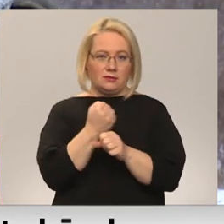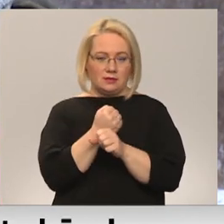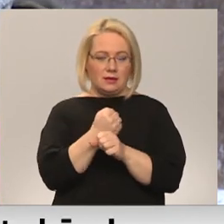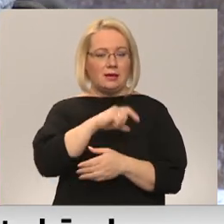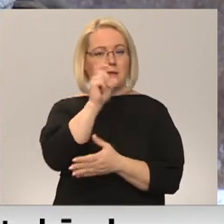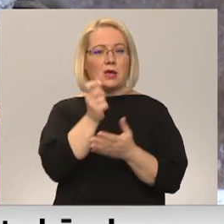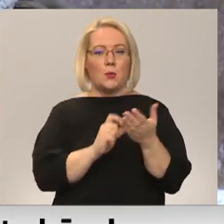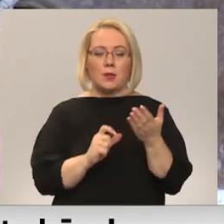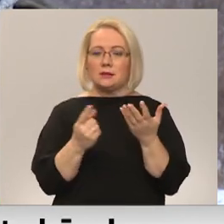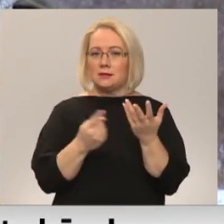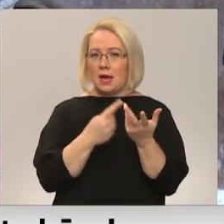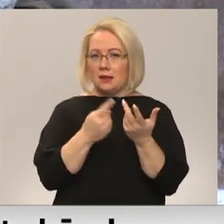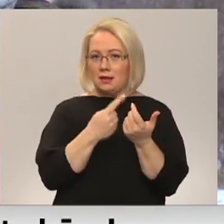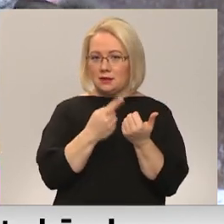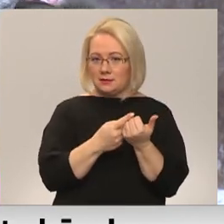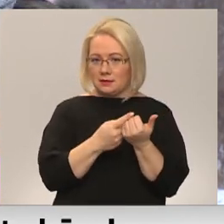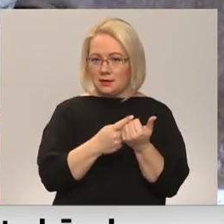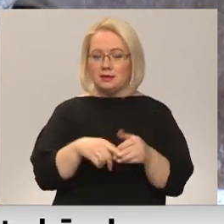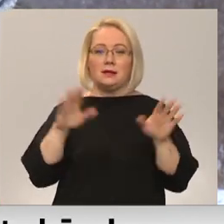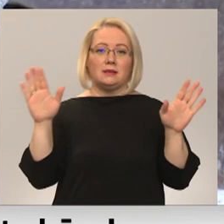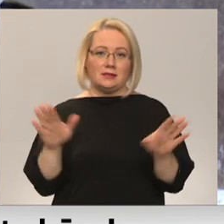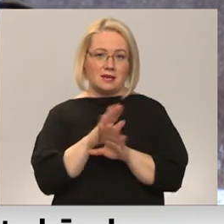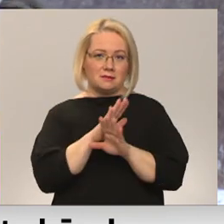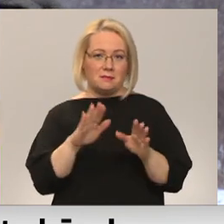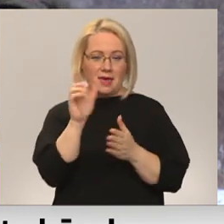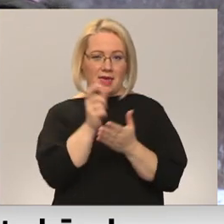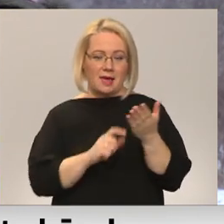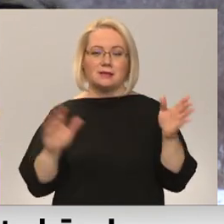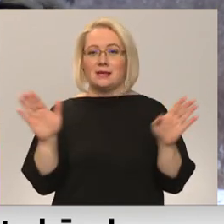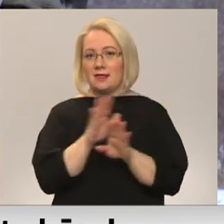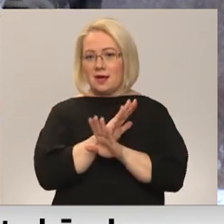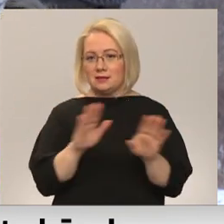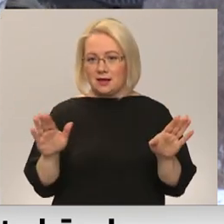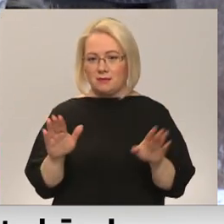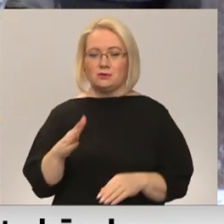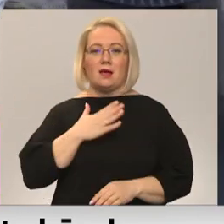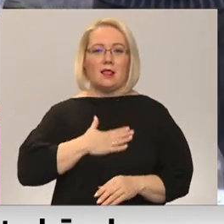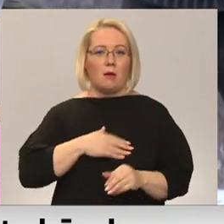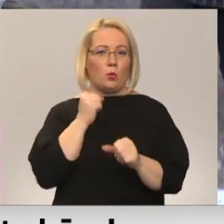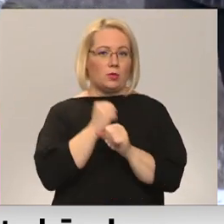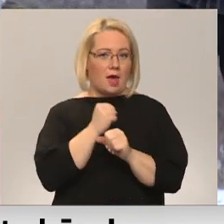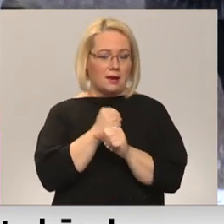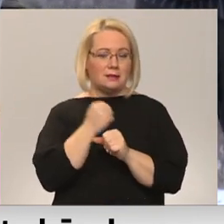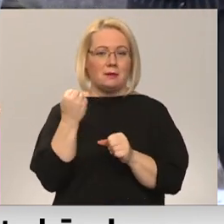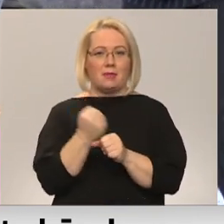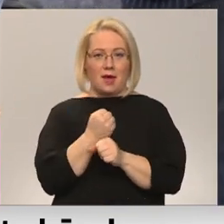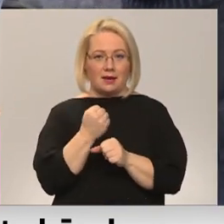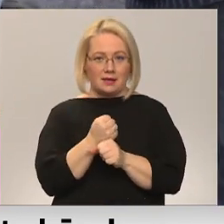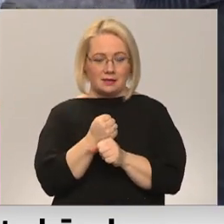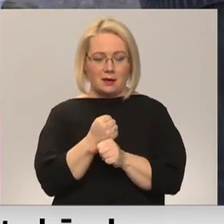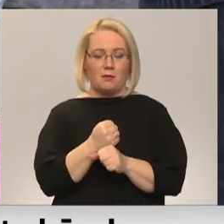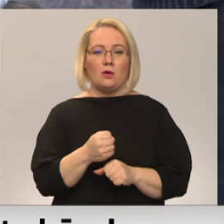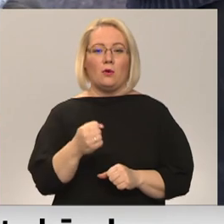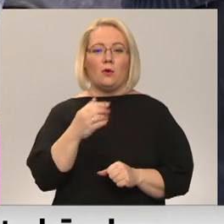dzejoļus uzskaitīsim, dziesmiņas dziedāsim. Labus darbus darīsim,